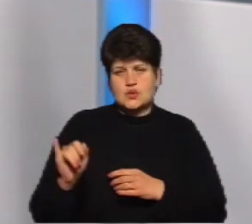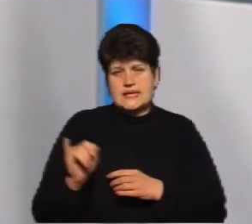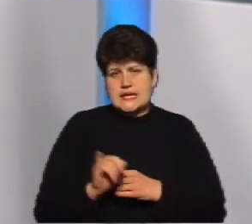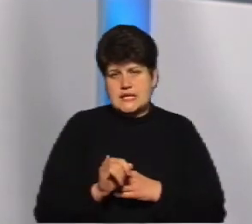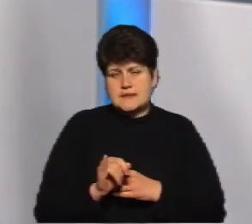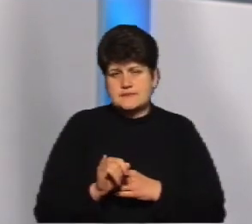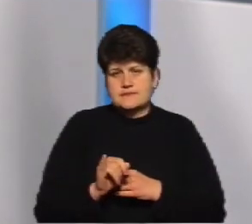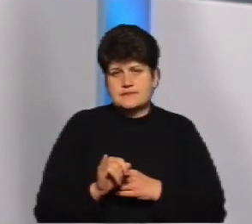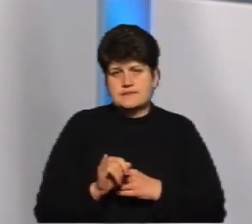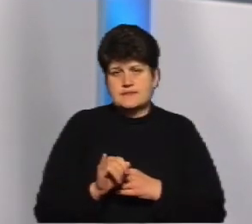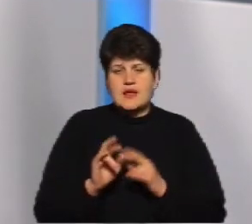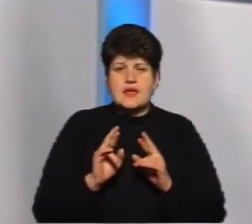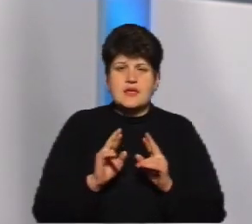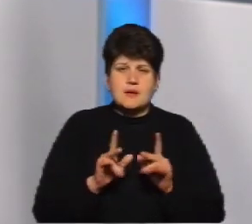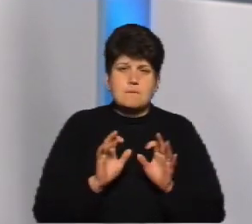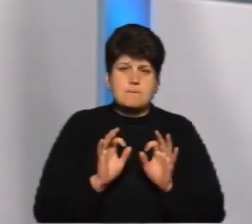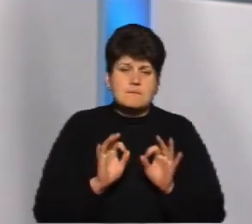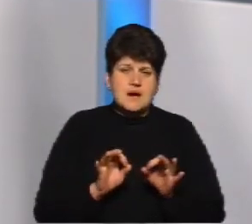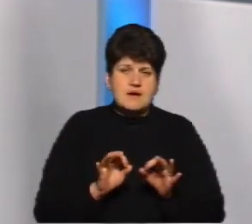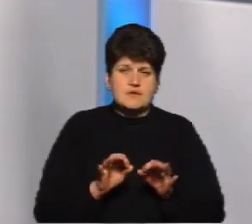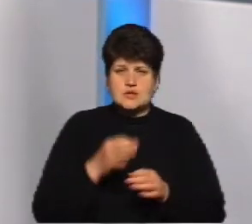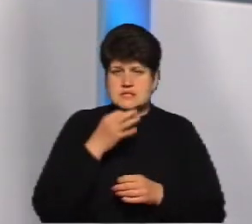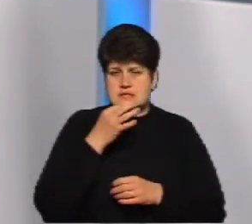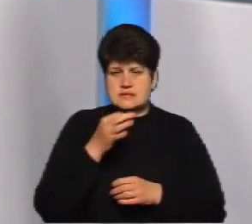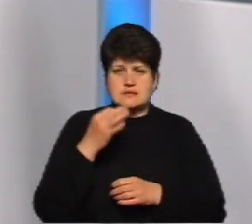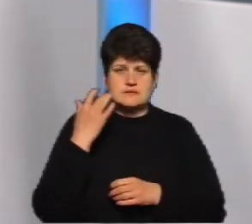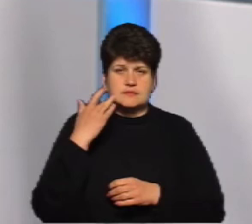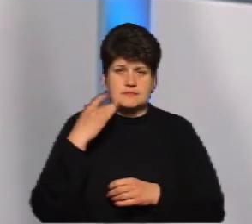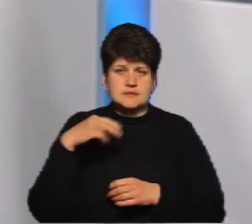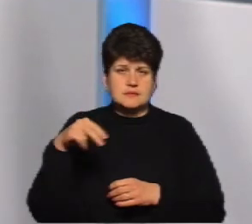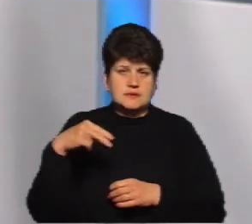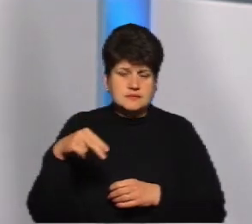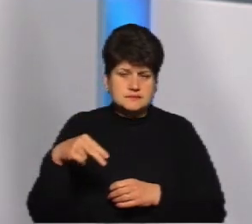як правильно президент Сполучених Штатів Америки назвав це